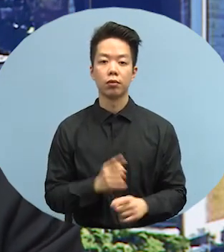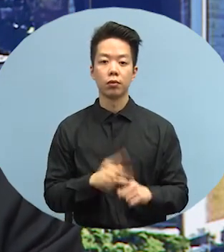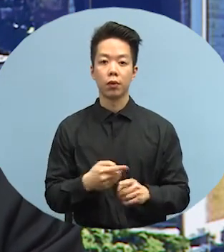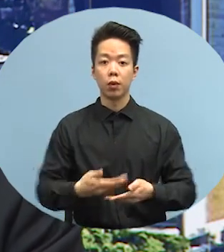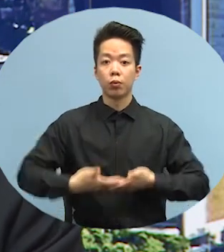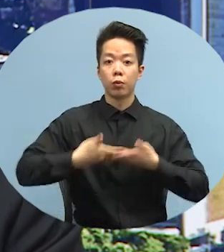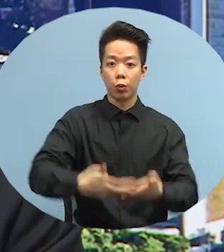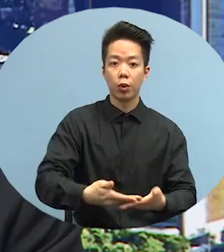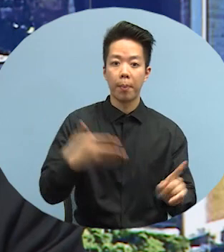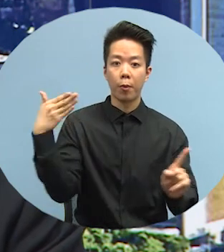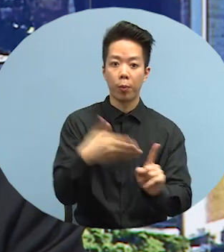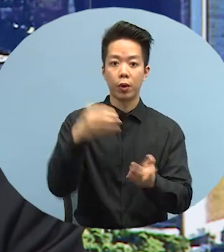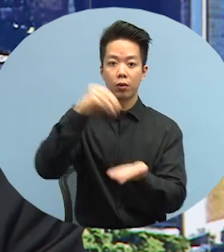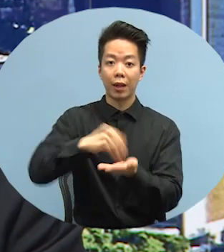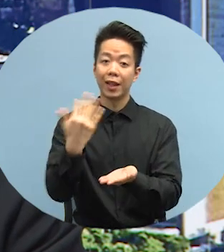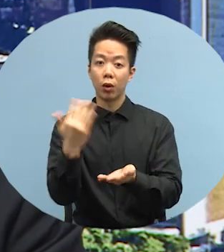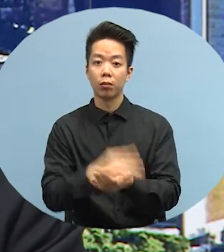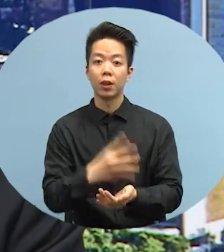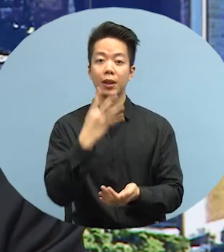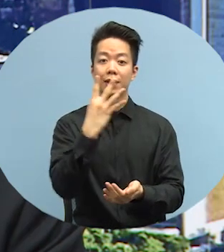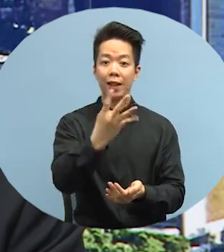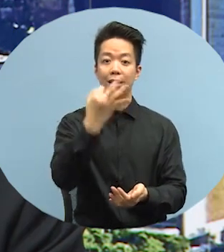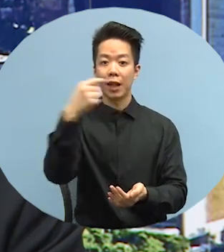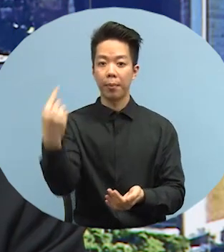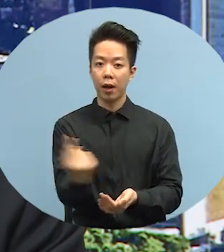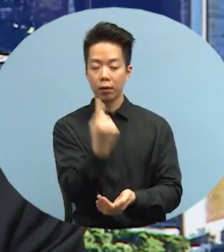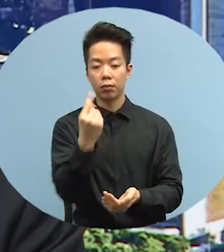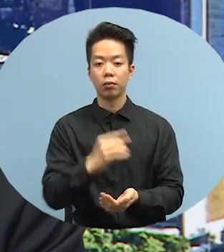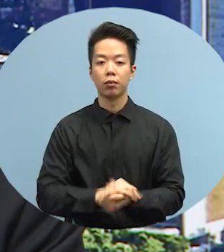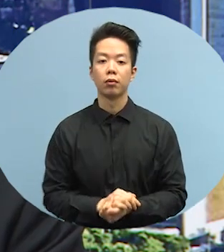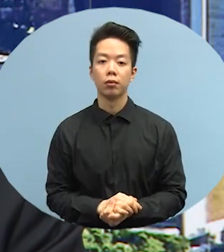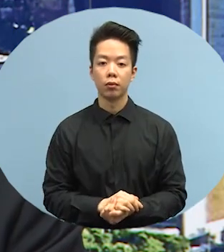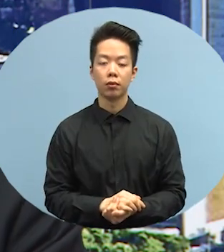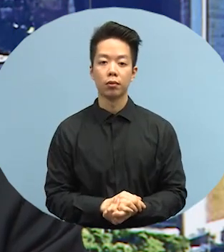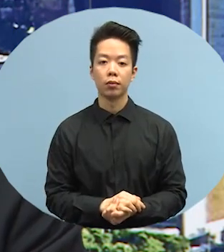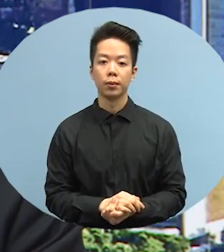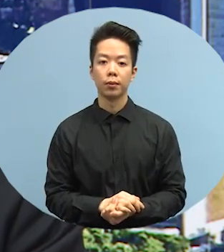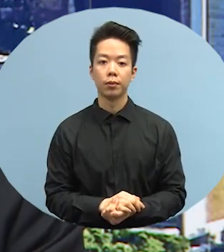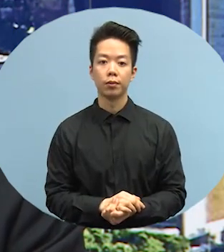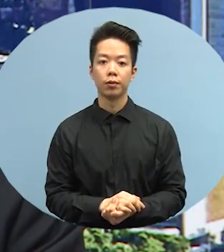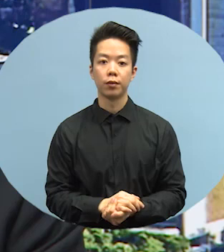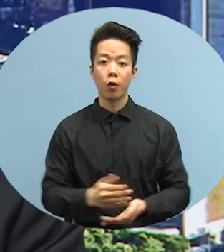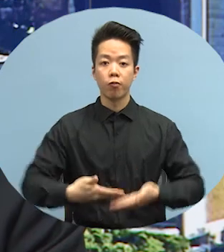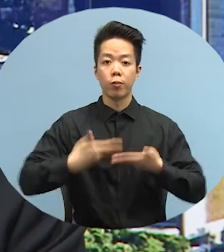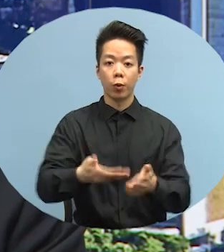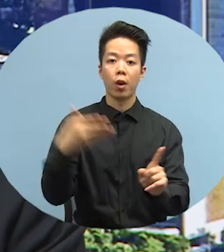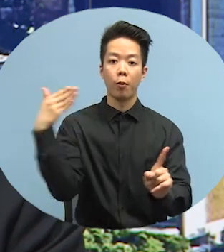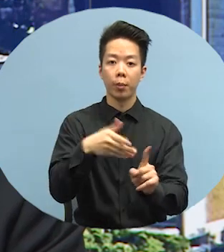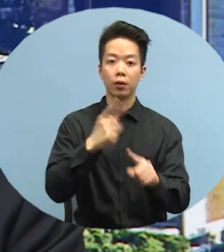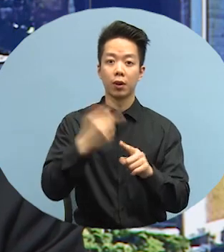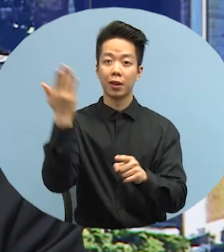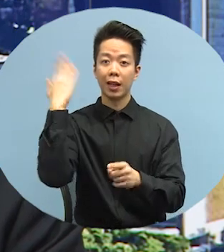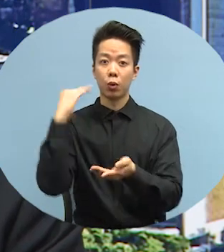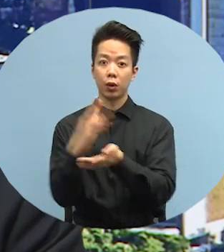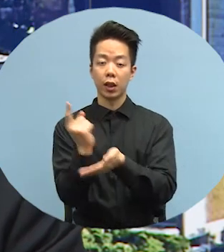將個供應目標咧係定喺430,000個單位。呢個供應目標係同